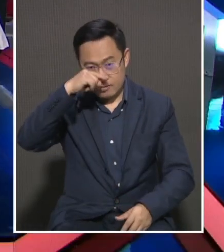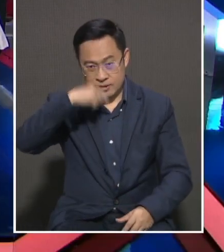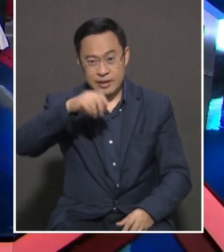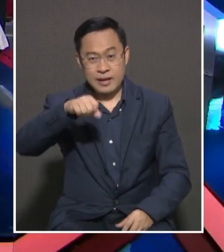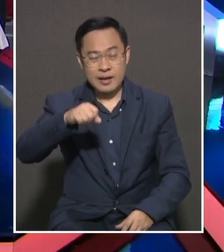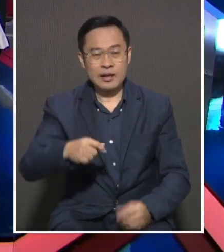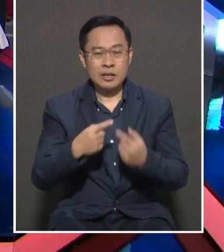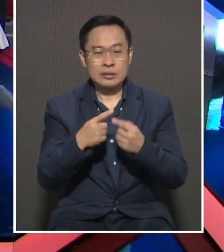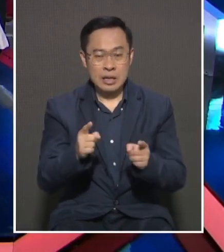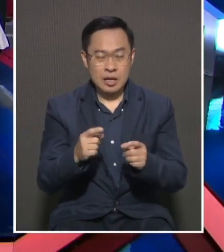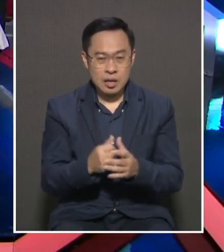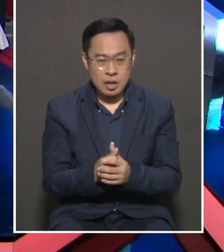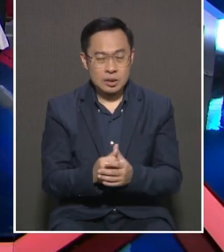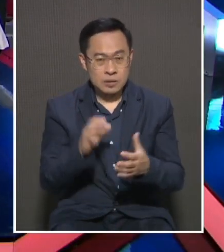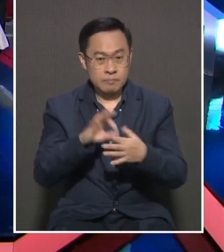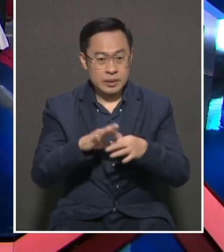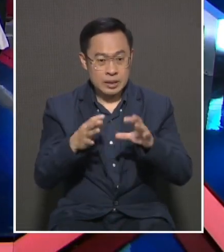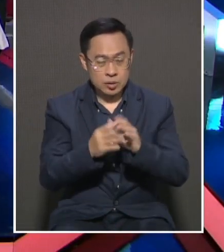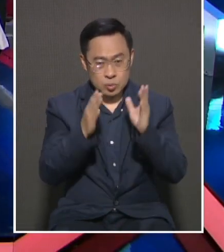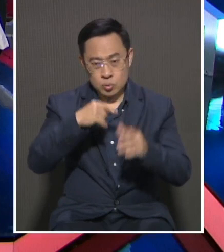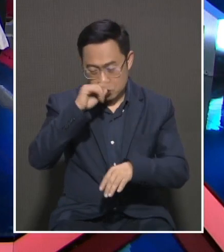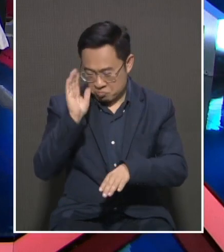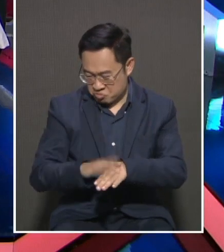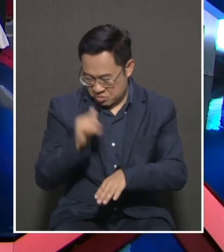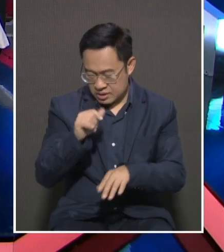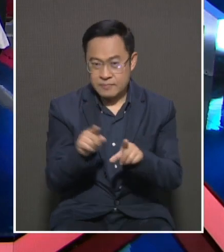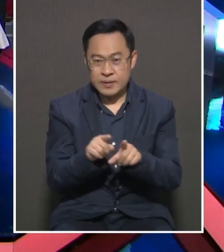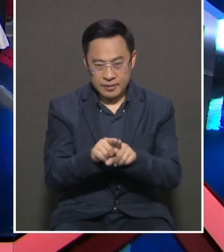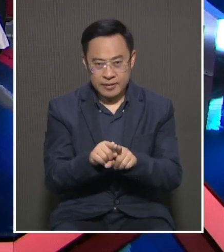านะคะเพราะว่าถือว่าเป็นหนึ่งชนิดกีฬาที่เราโชว์ผลงานได้ดีมาตลอดแล้วนี่